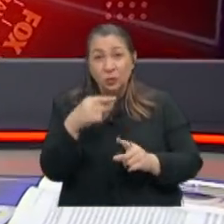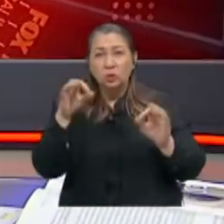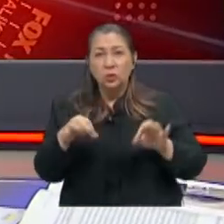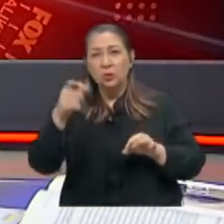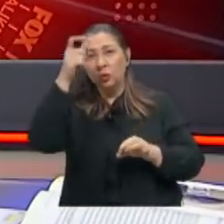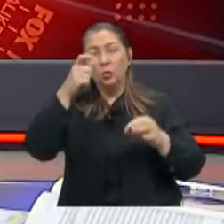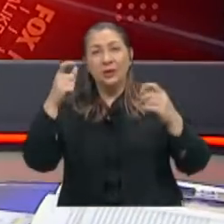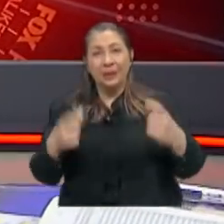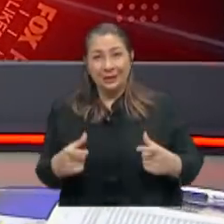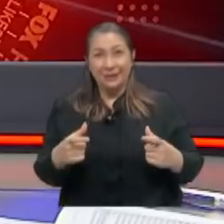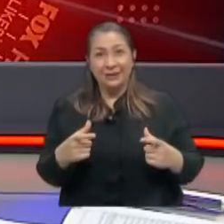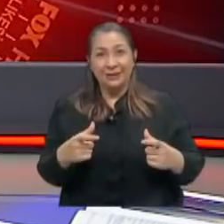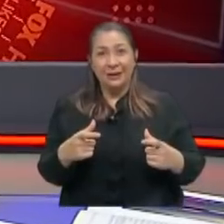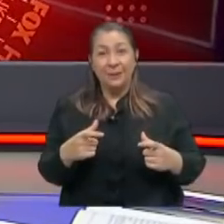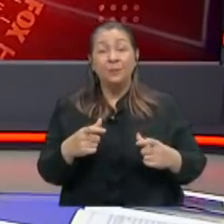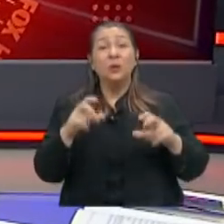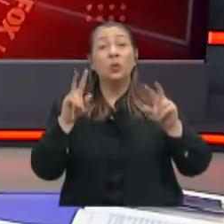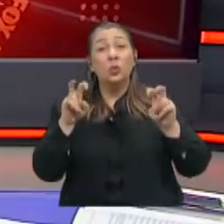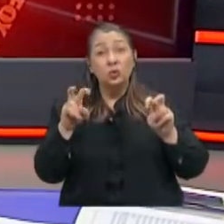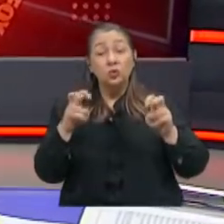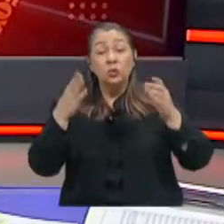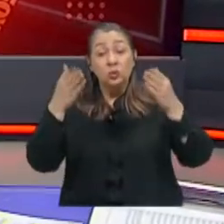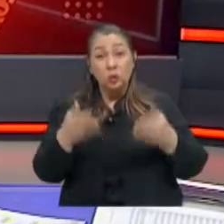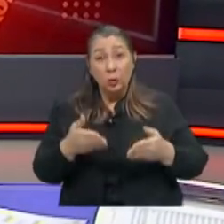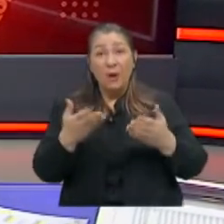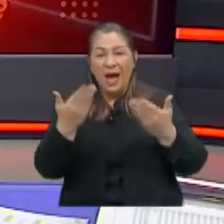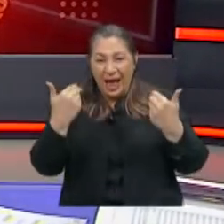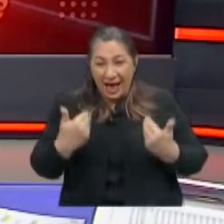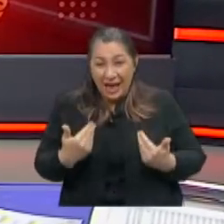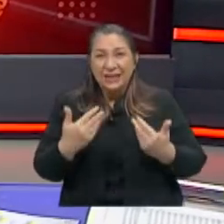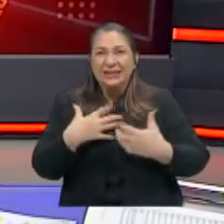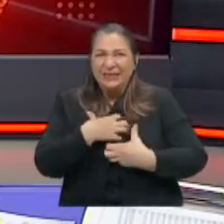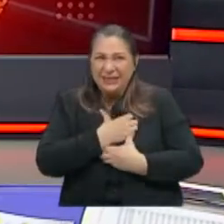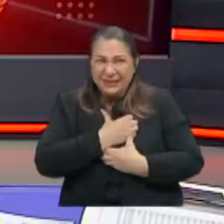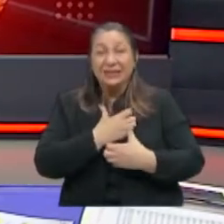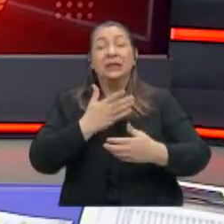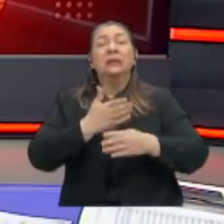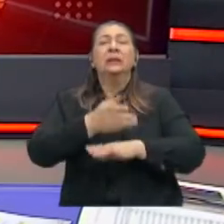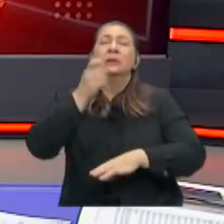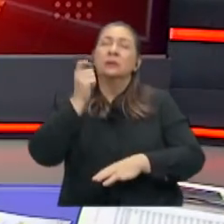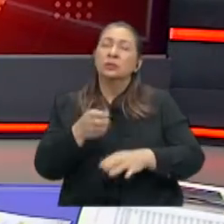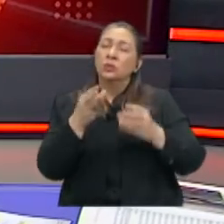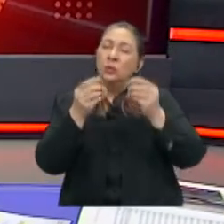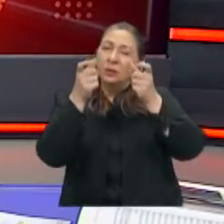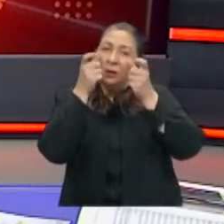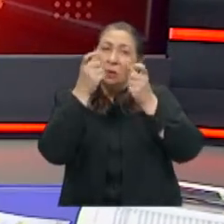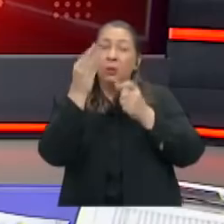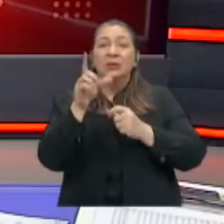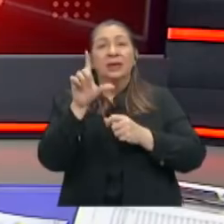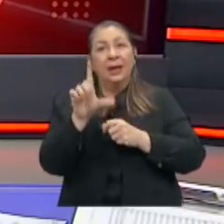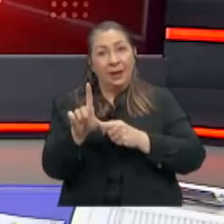anda Türkiye'nin meselesi, durumu, hali, sıkıntısı ve gerçekten çok dikkat edilmesi